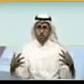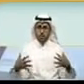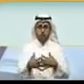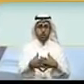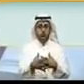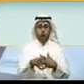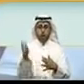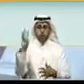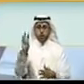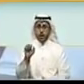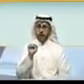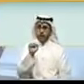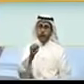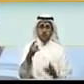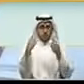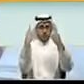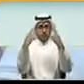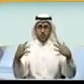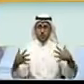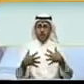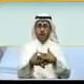هذا التعاون يستمر